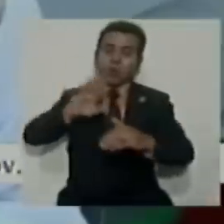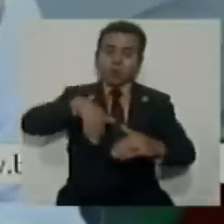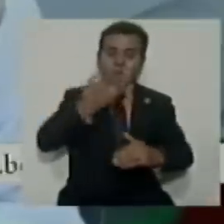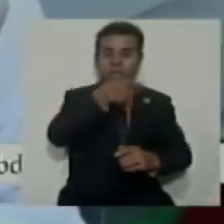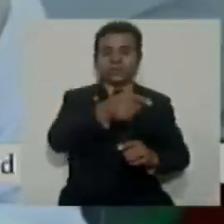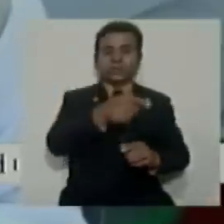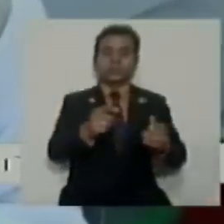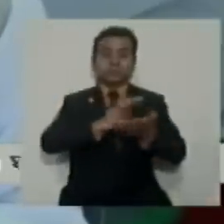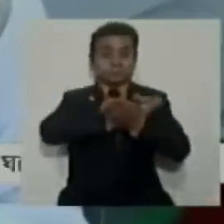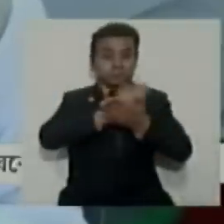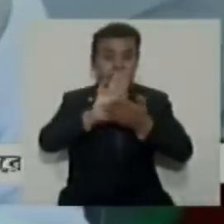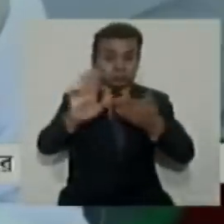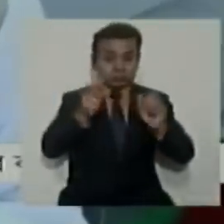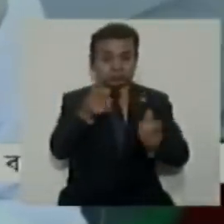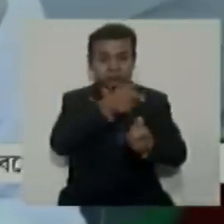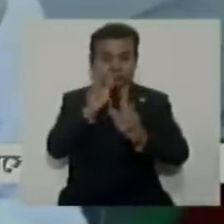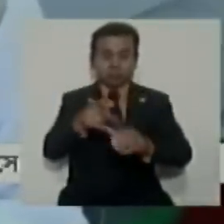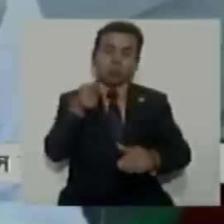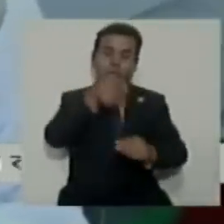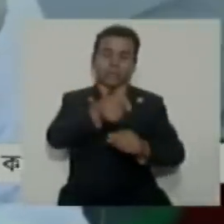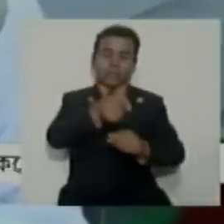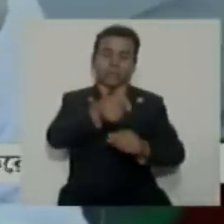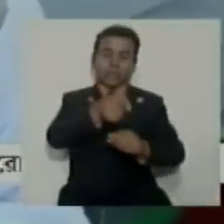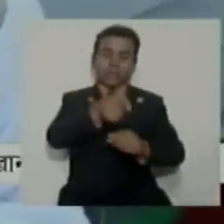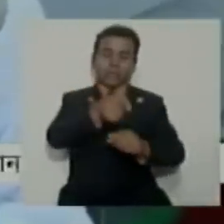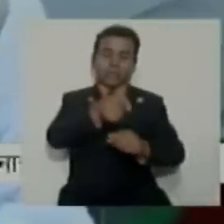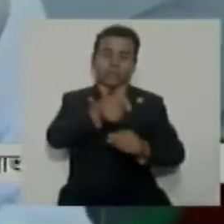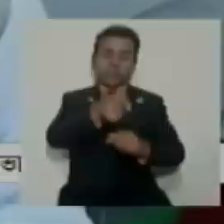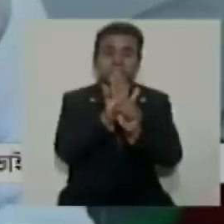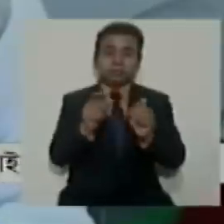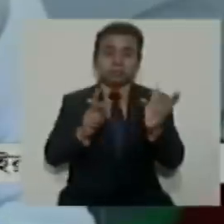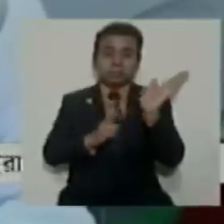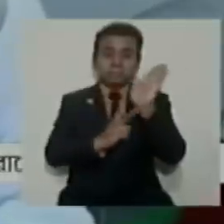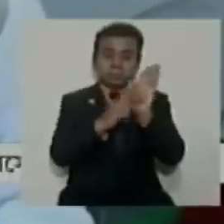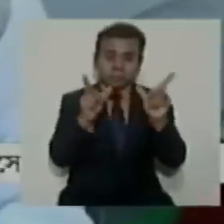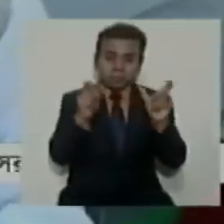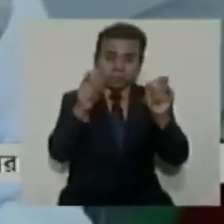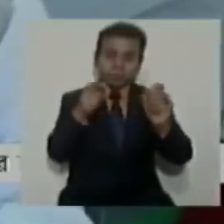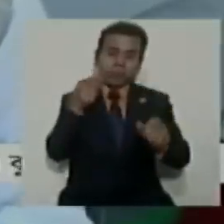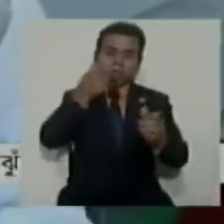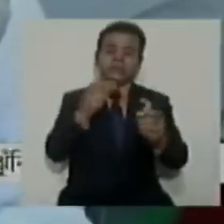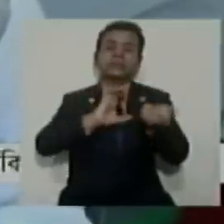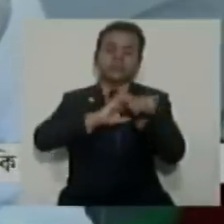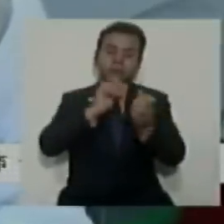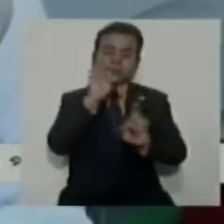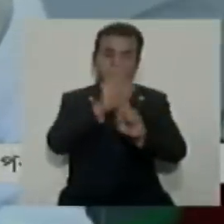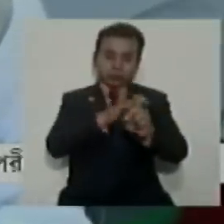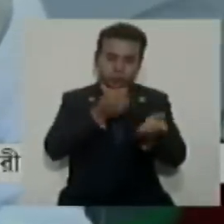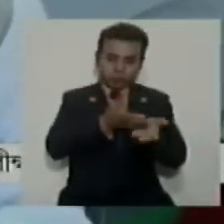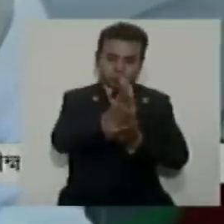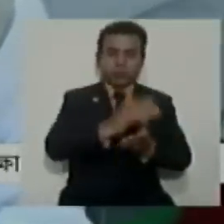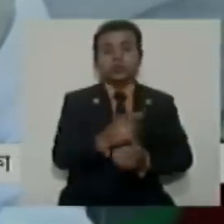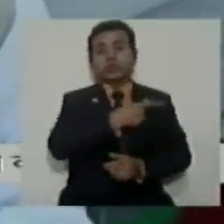প্রস্তুত করা হয়েছে, সেখানে এখন রোগীরা সেবা নিচ্ছে। জেলা